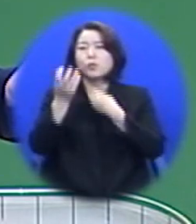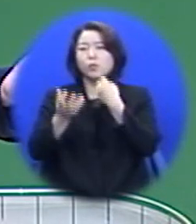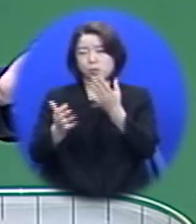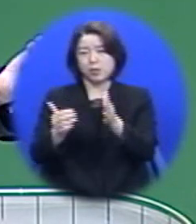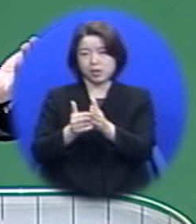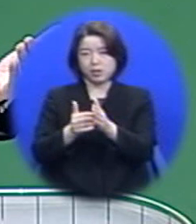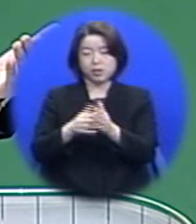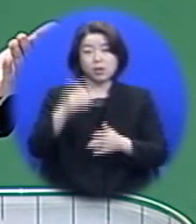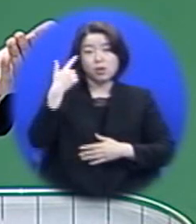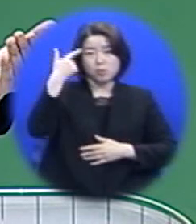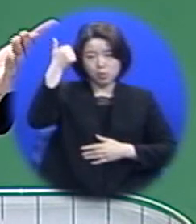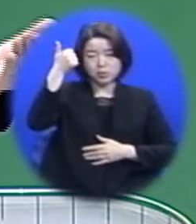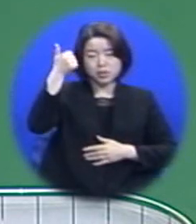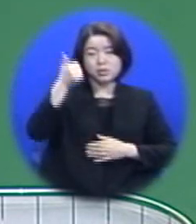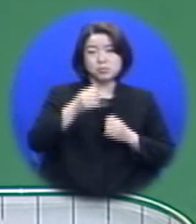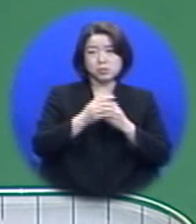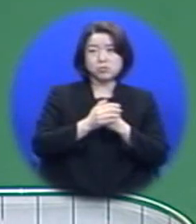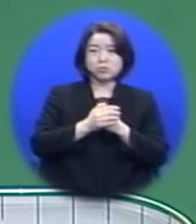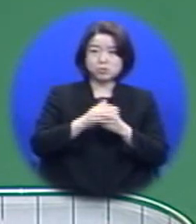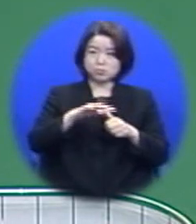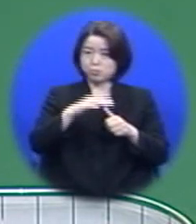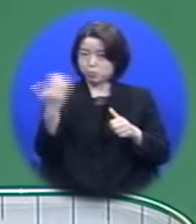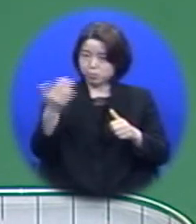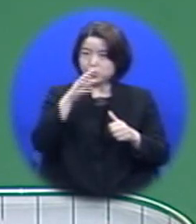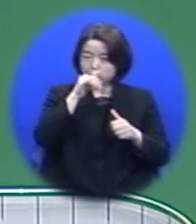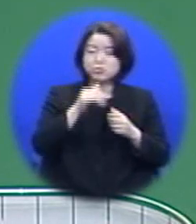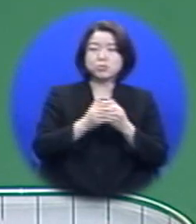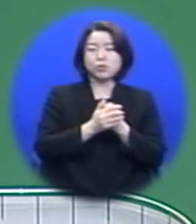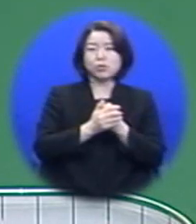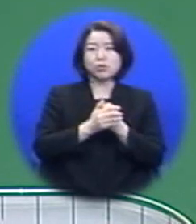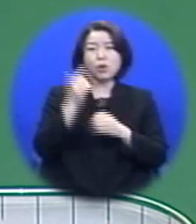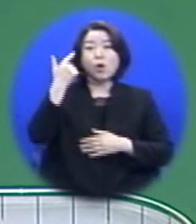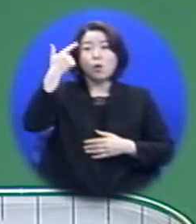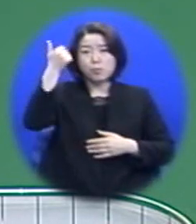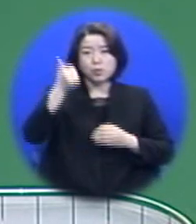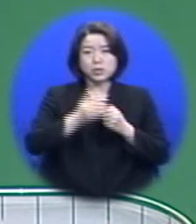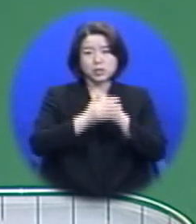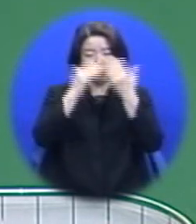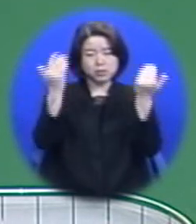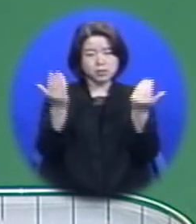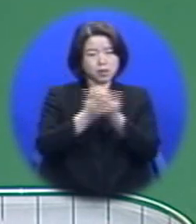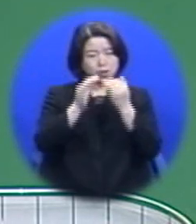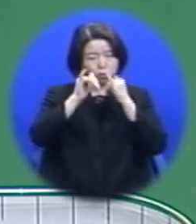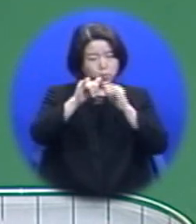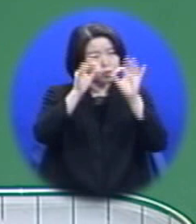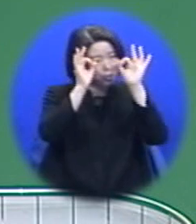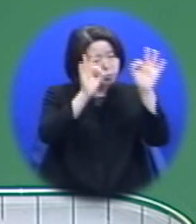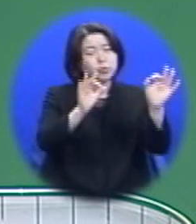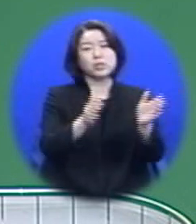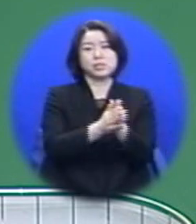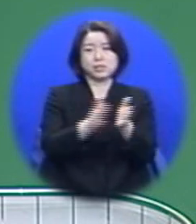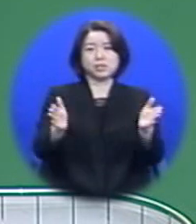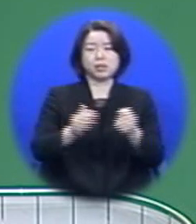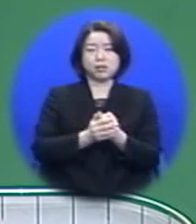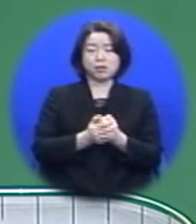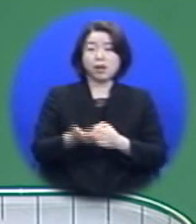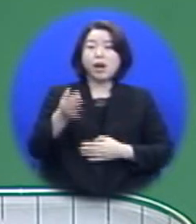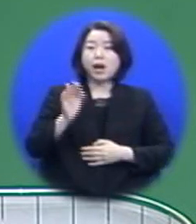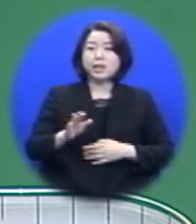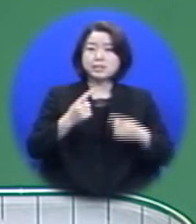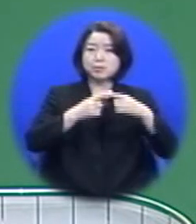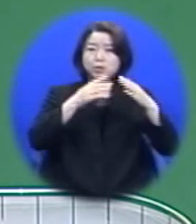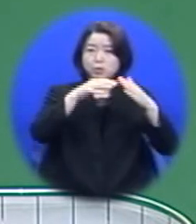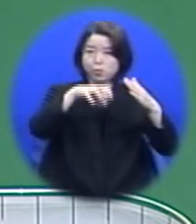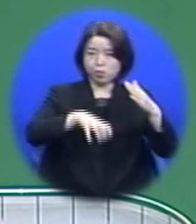혐의가 벗어요 사람들이 목사님을 다 너무나 훌륭하게 보기 시작했어 그렇지만 교회